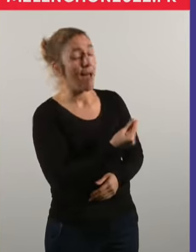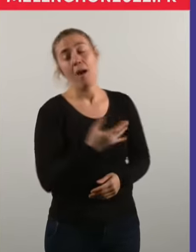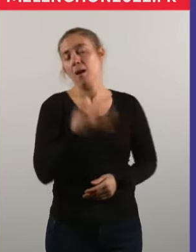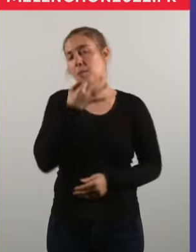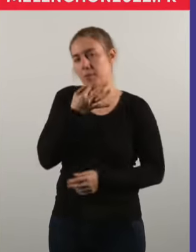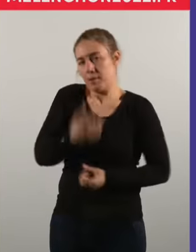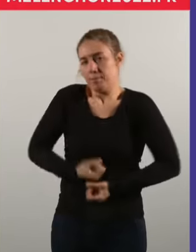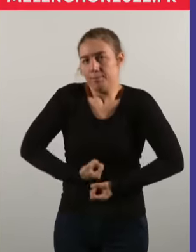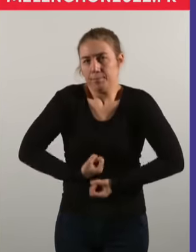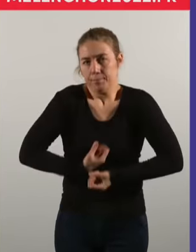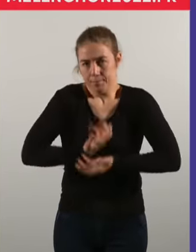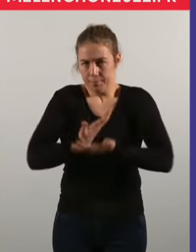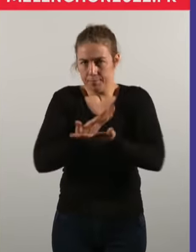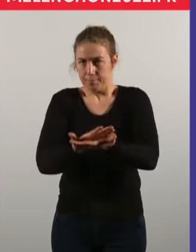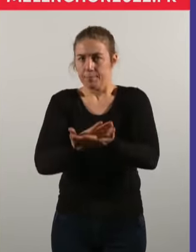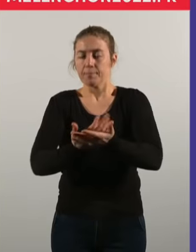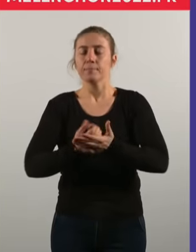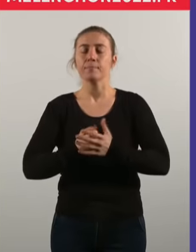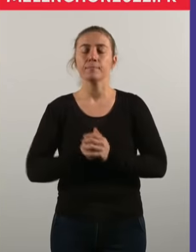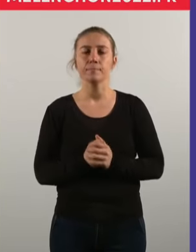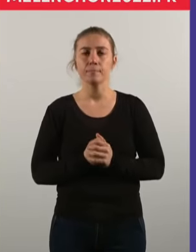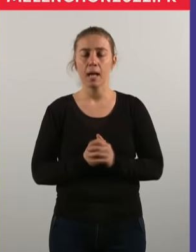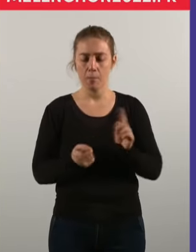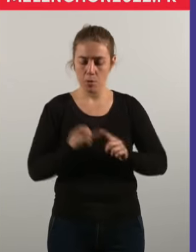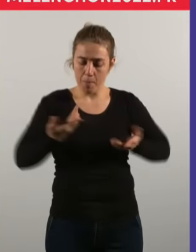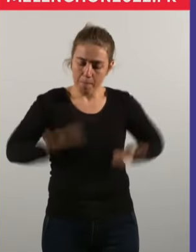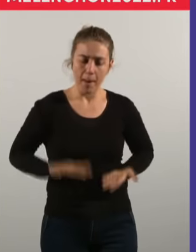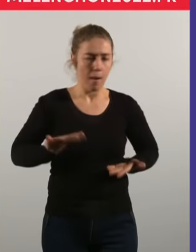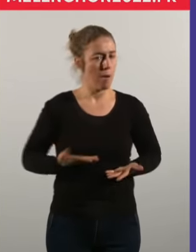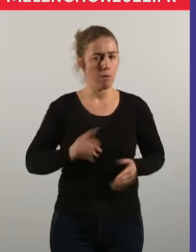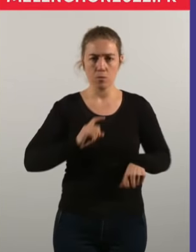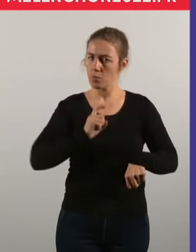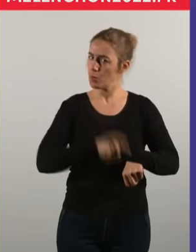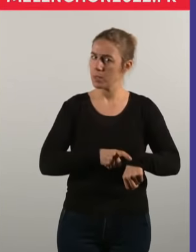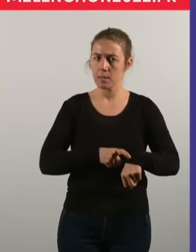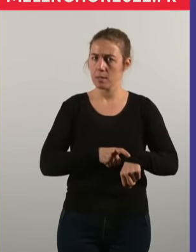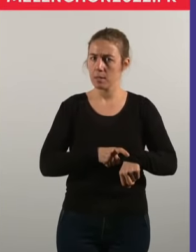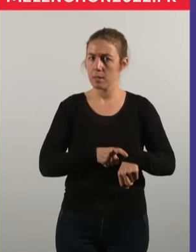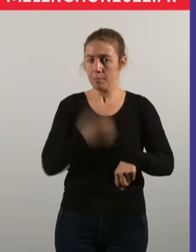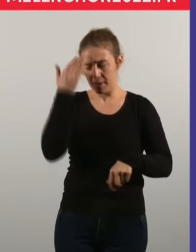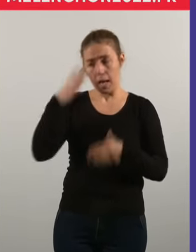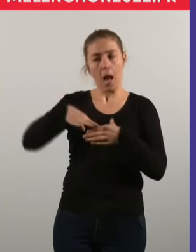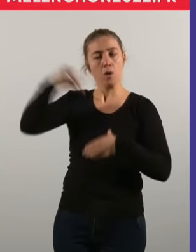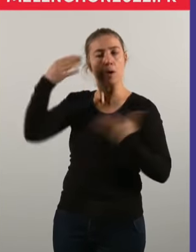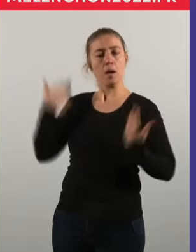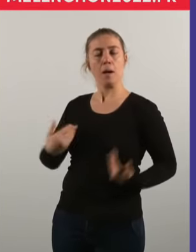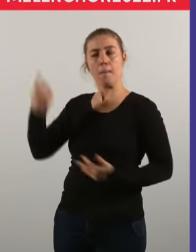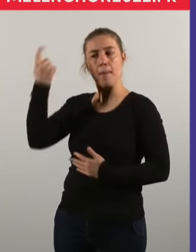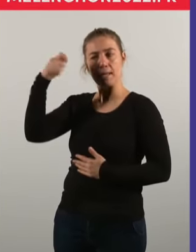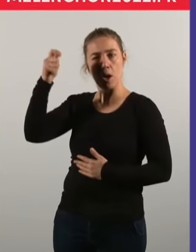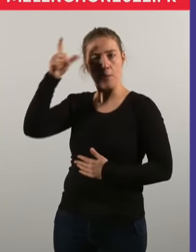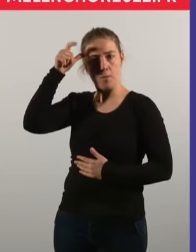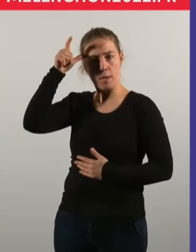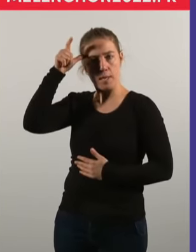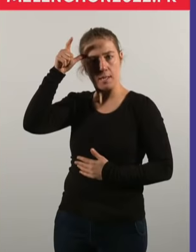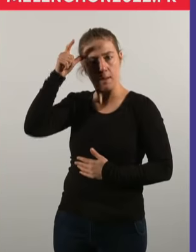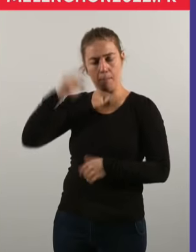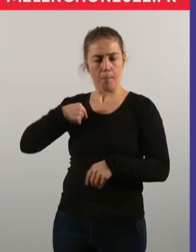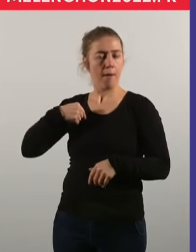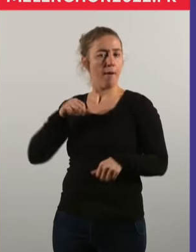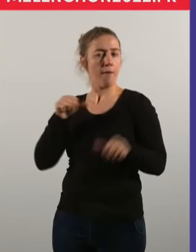vous dire qu'il faut remettre à l'ordre du jour, et que je le ferai si je suis élu président de cette République